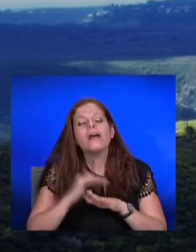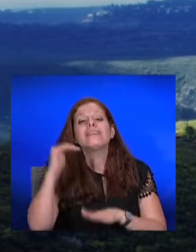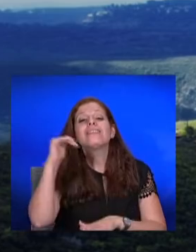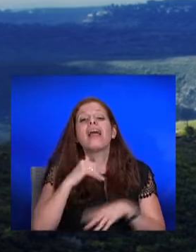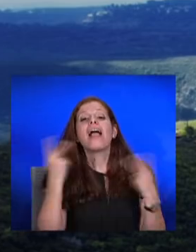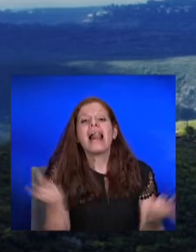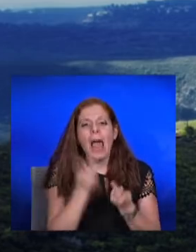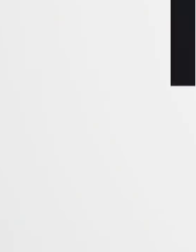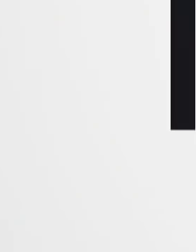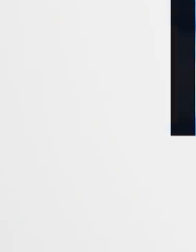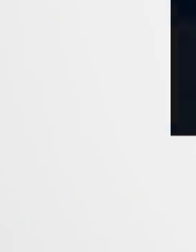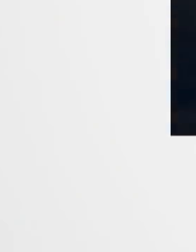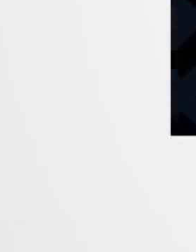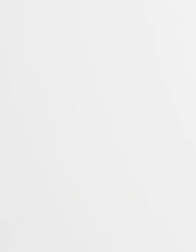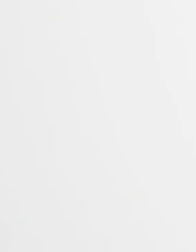קלה.